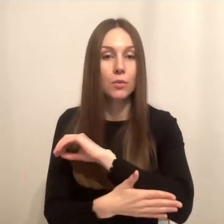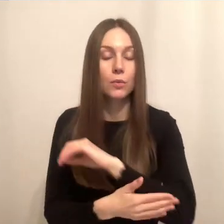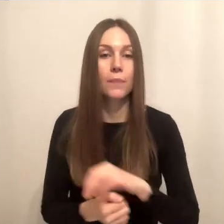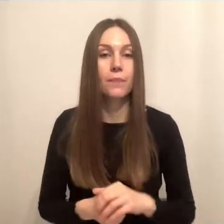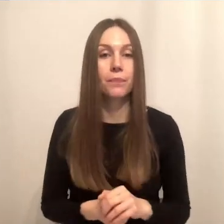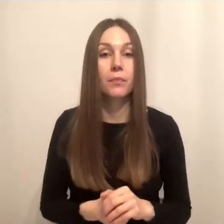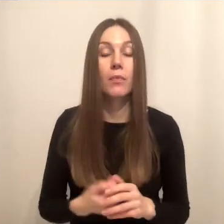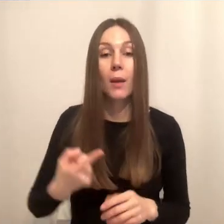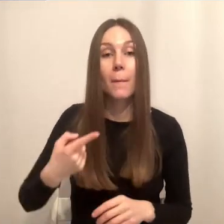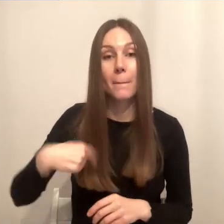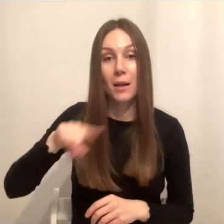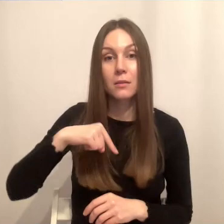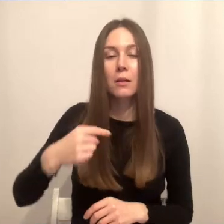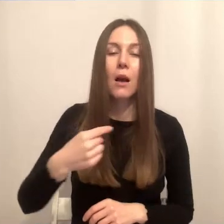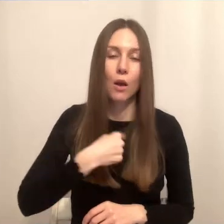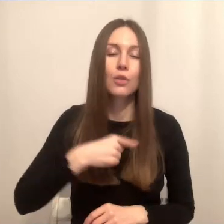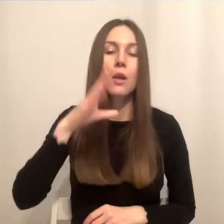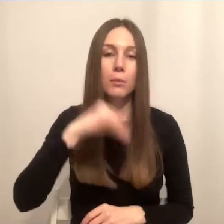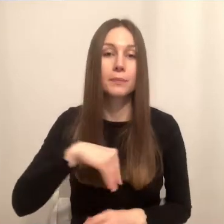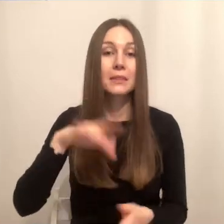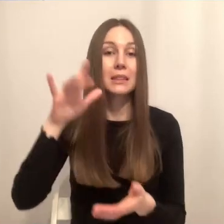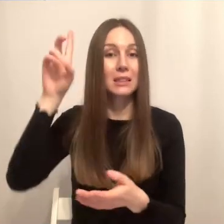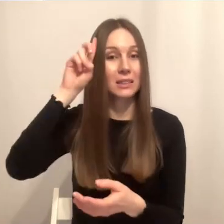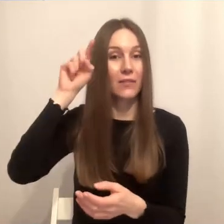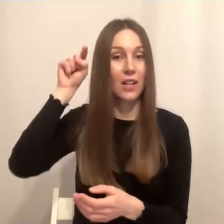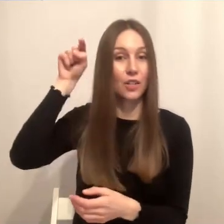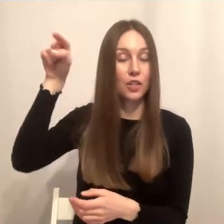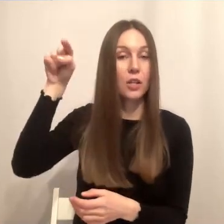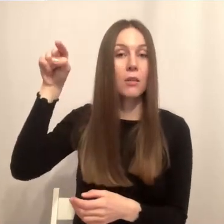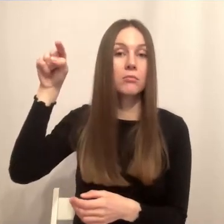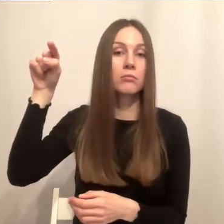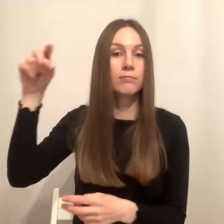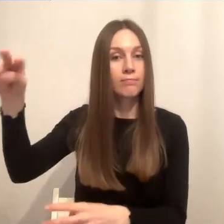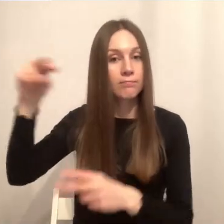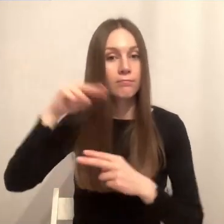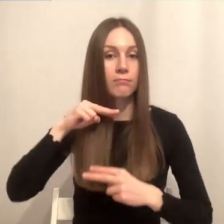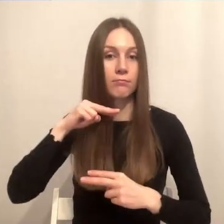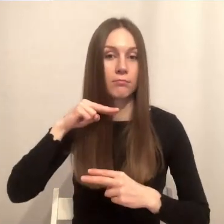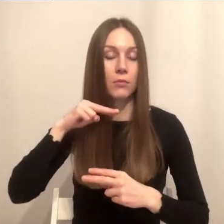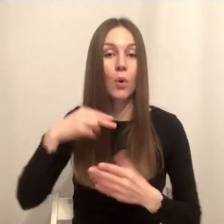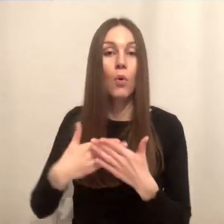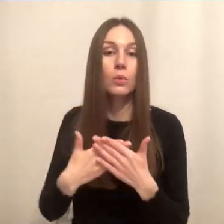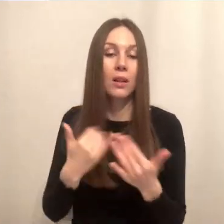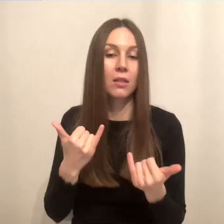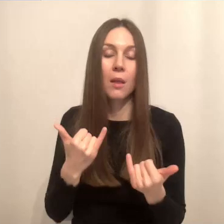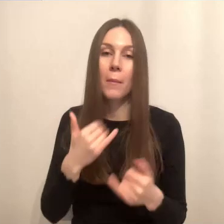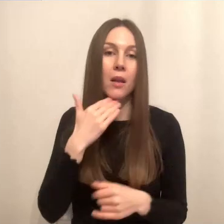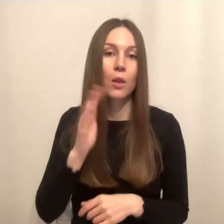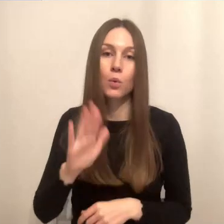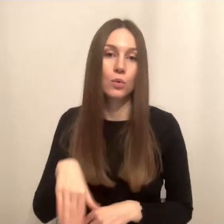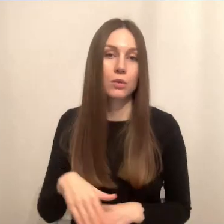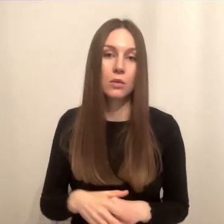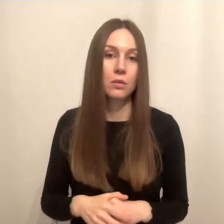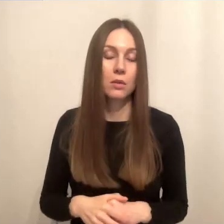sugebėsiu, kad būtent centrinė valdžia skirtų tinkamą dėmesį, nes jis dabar yra nepakankamas Trakų rajono. Nes